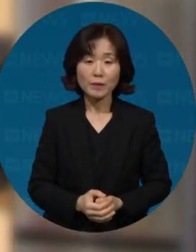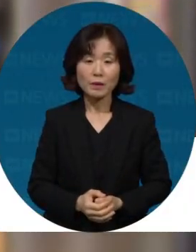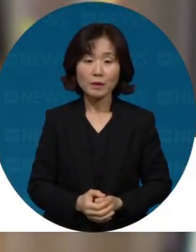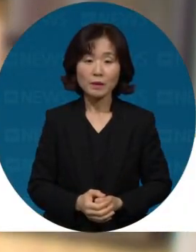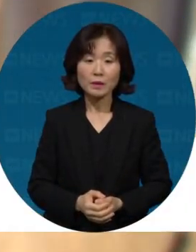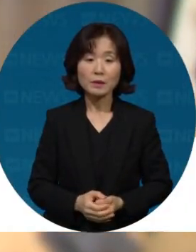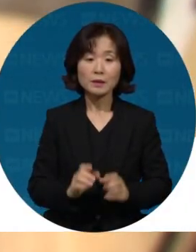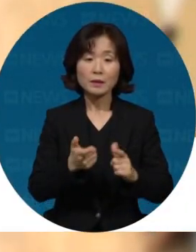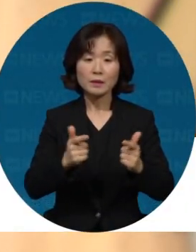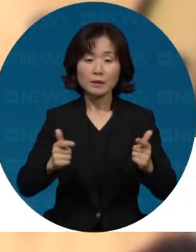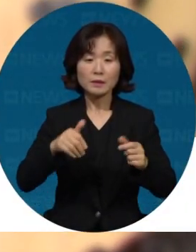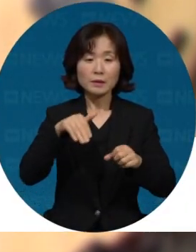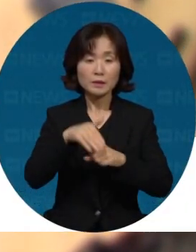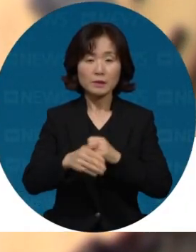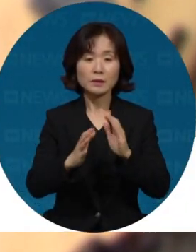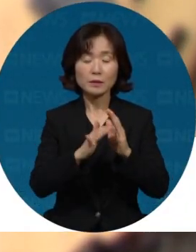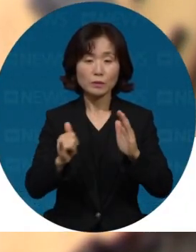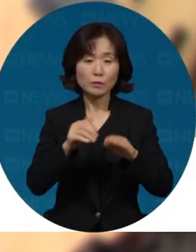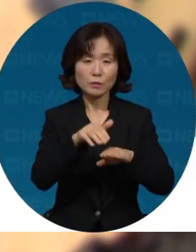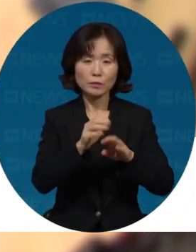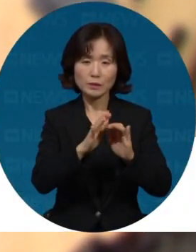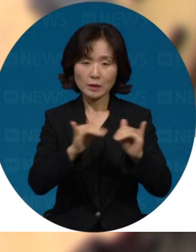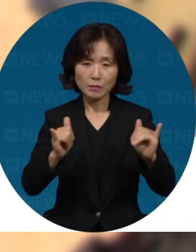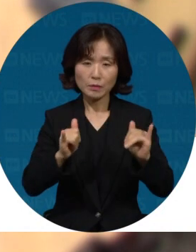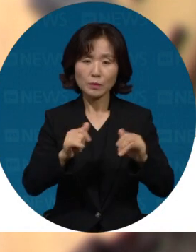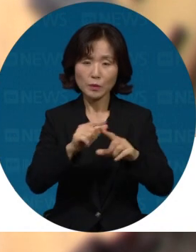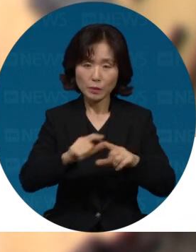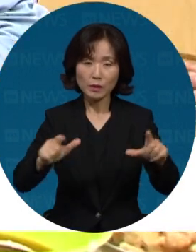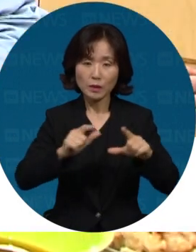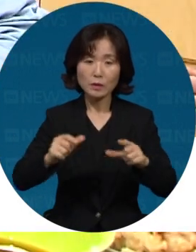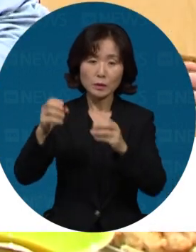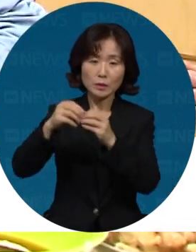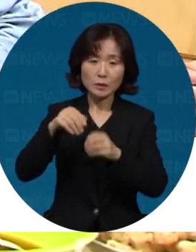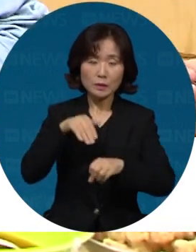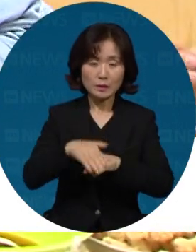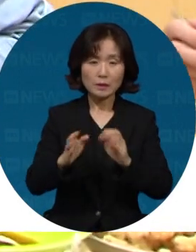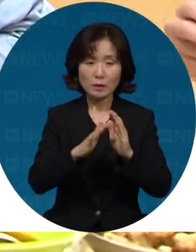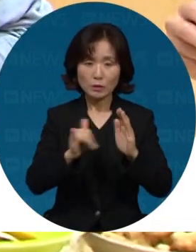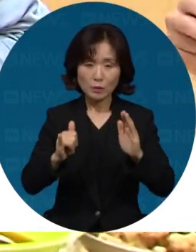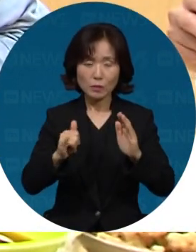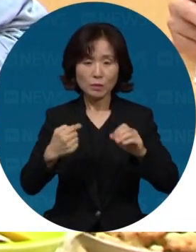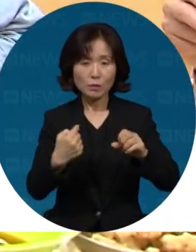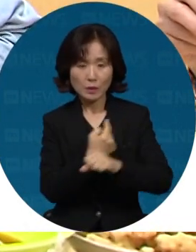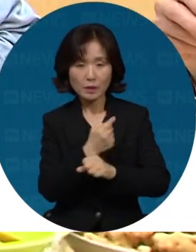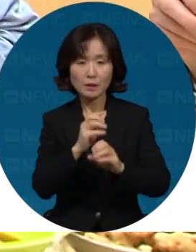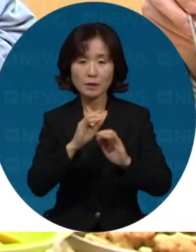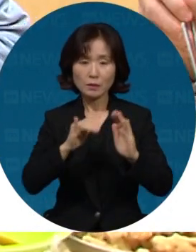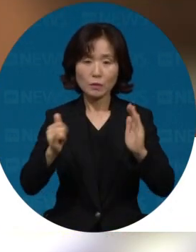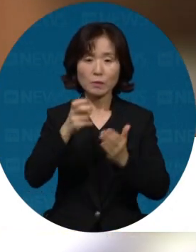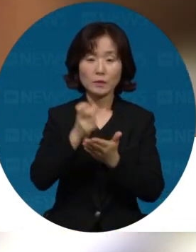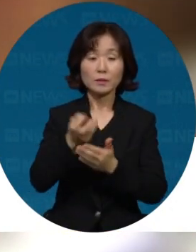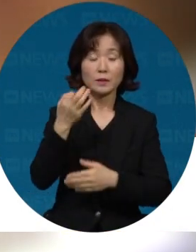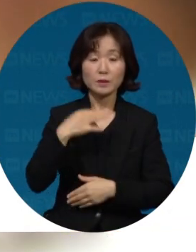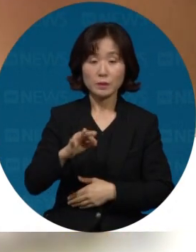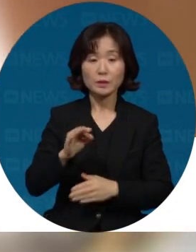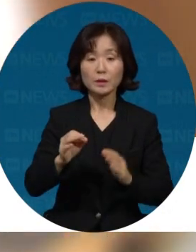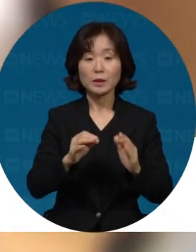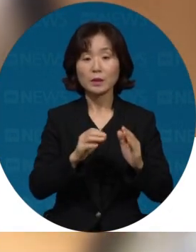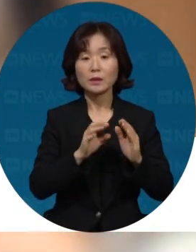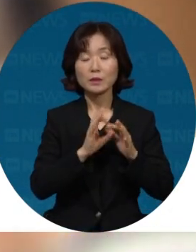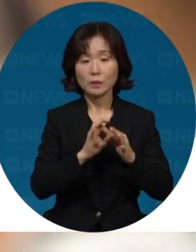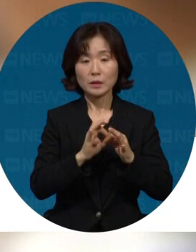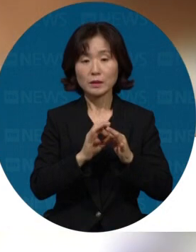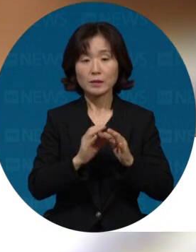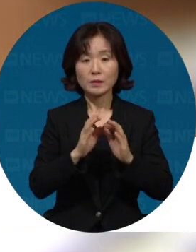가족 구성권이 보편화되고 있는 만큼 전통적 가족 형태를 벗어난 가족을 법적으로 인정하고 이에 속한 가족